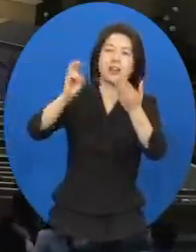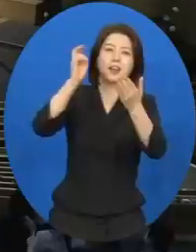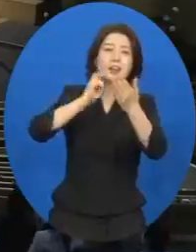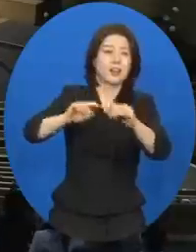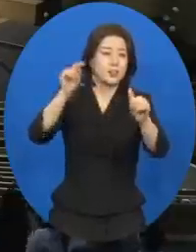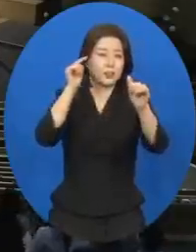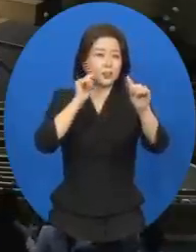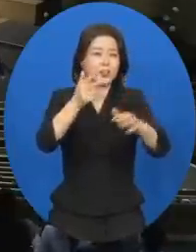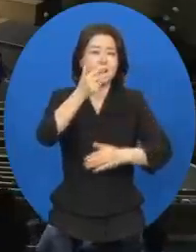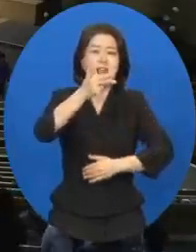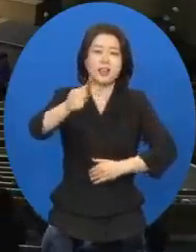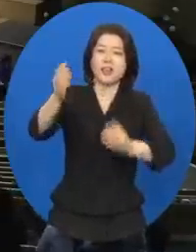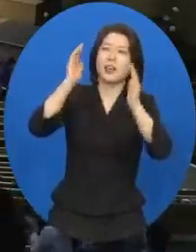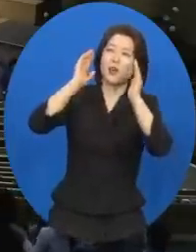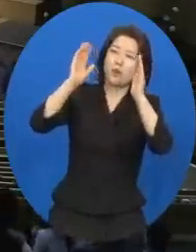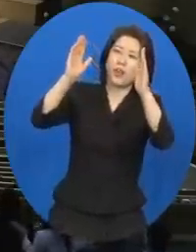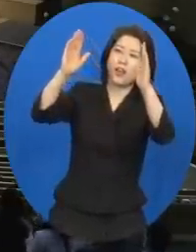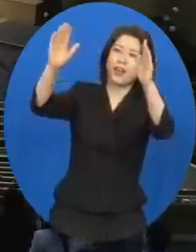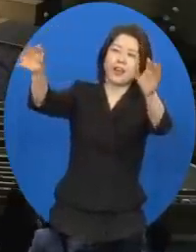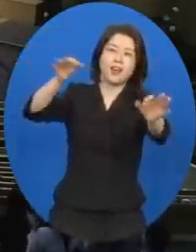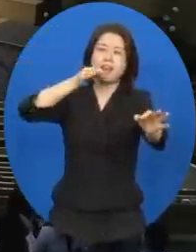송축하라 주를 향해